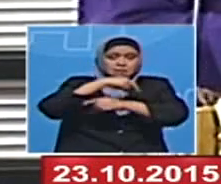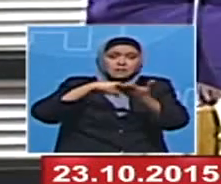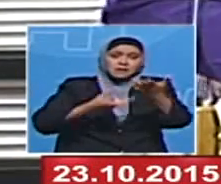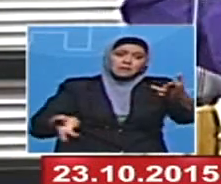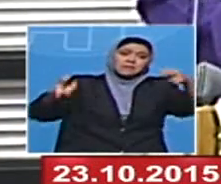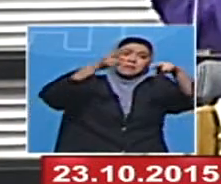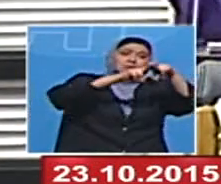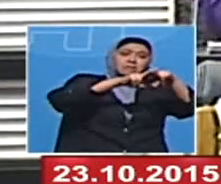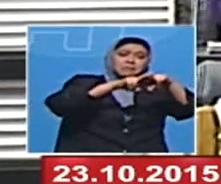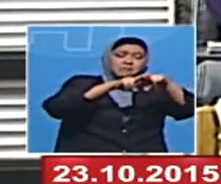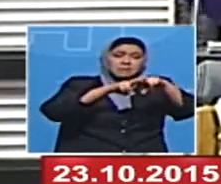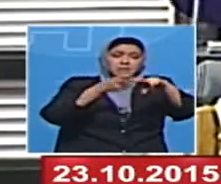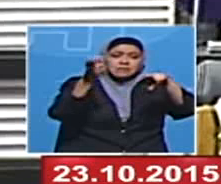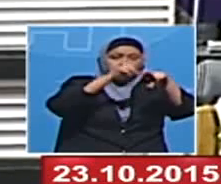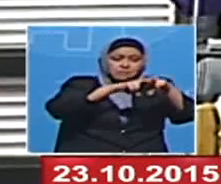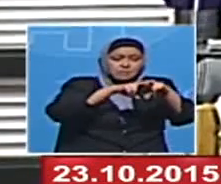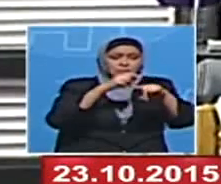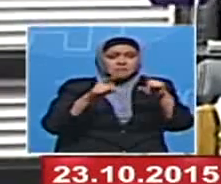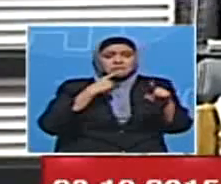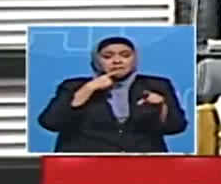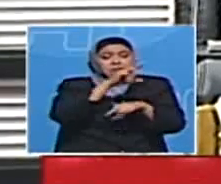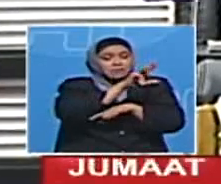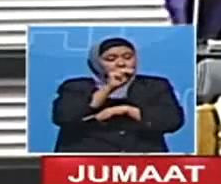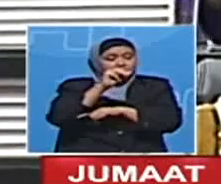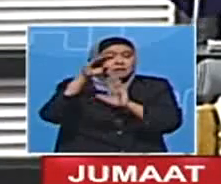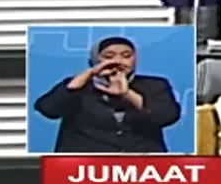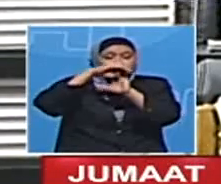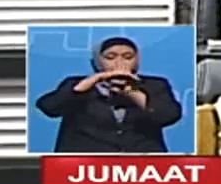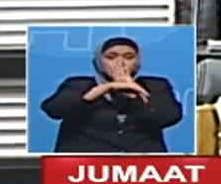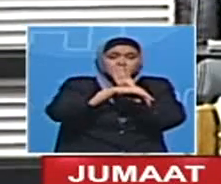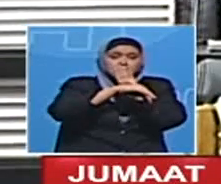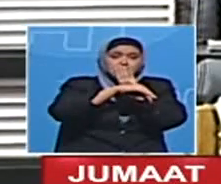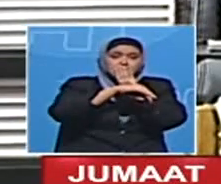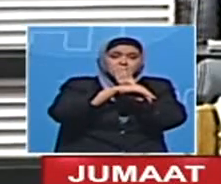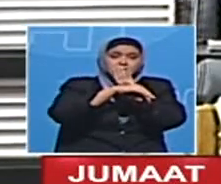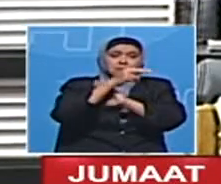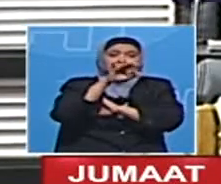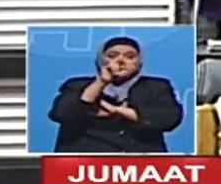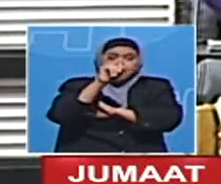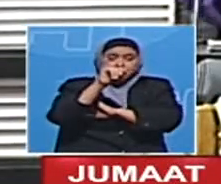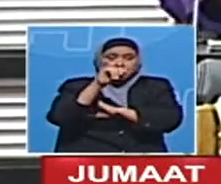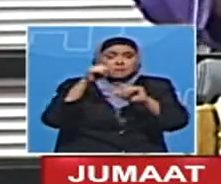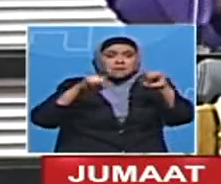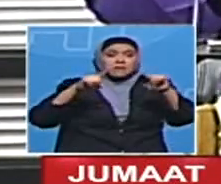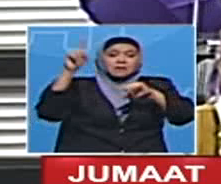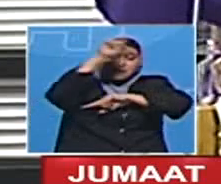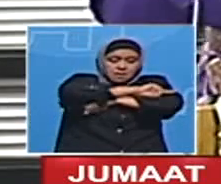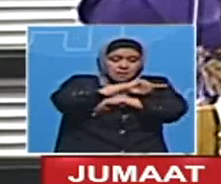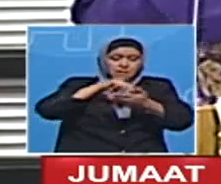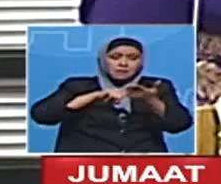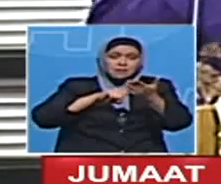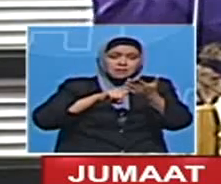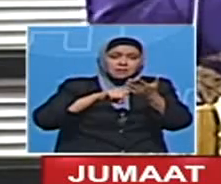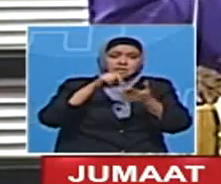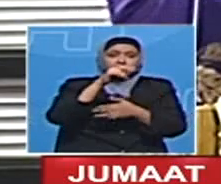menyusut dan hari ini ring bertambah Alhamdulillah Tuan ditua